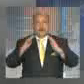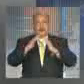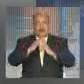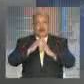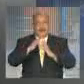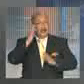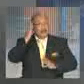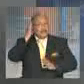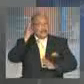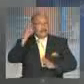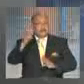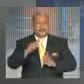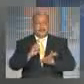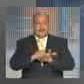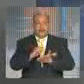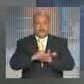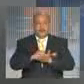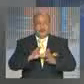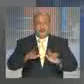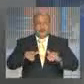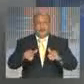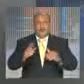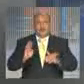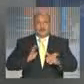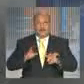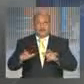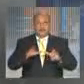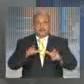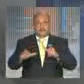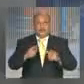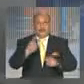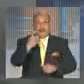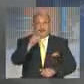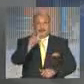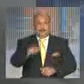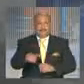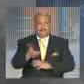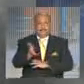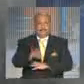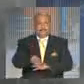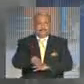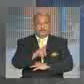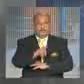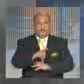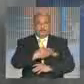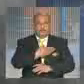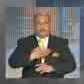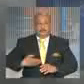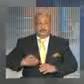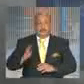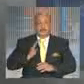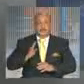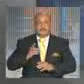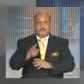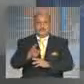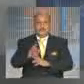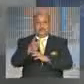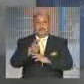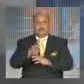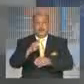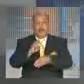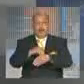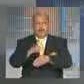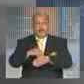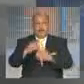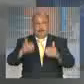الماضية مقتل مشتبه به وفرار مرافقي إثر طلق ناري للوحدات العسكرية عند مدهمتها منزلا مهجورا